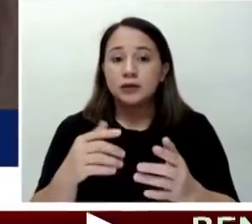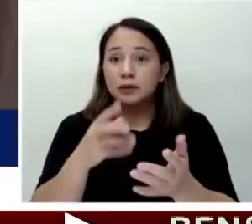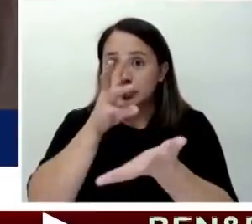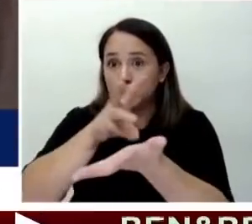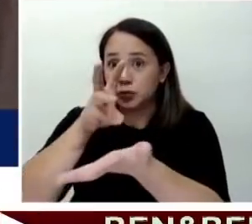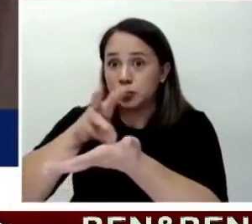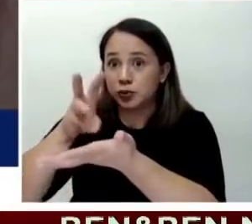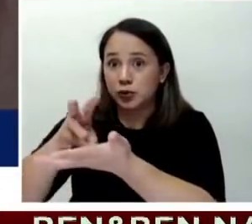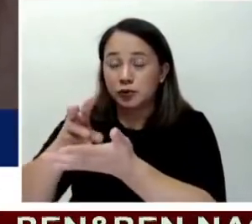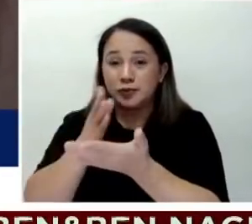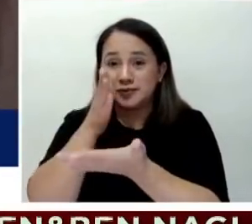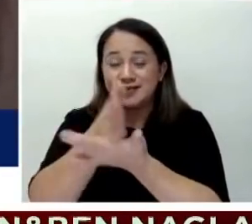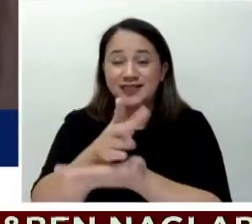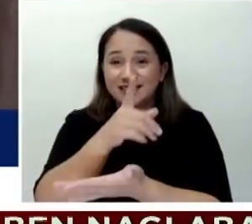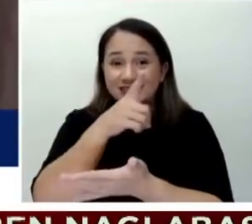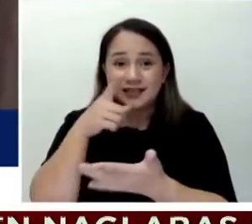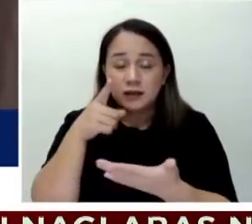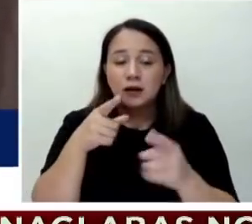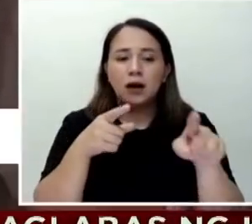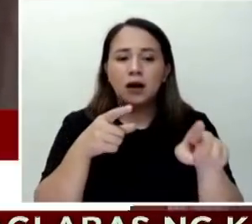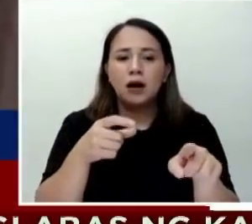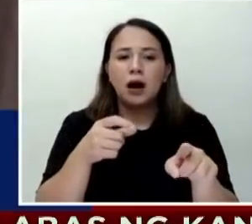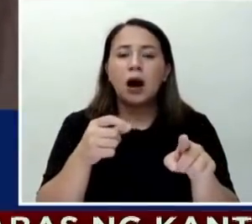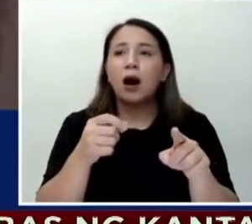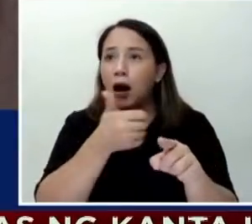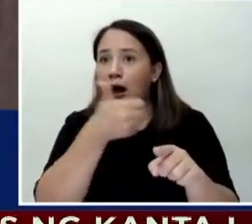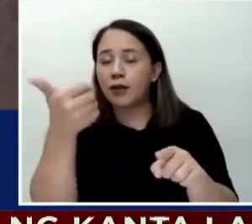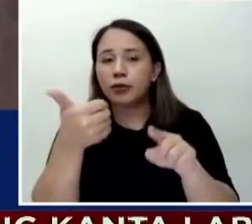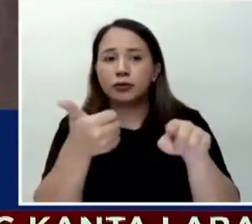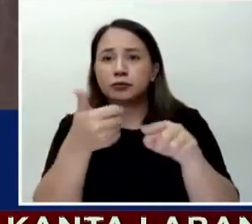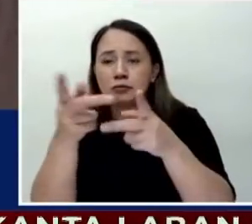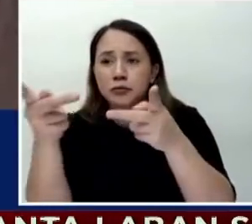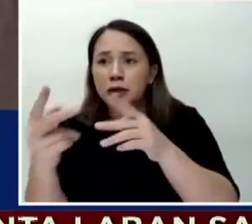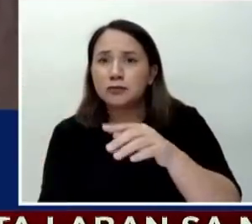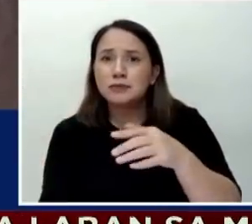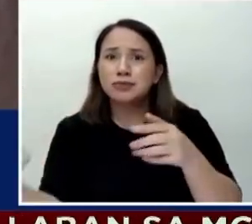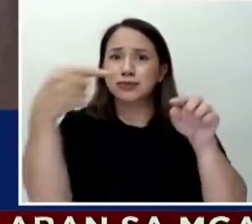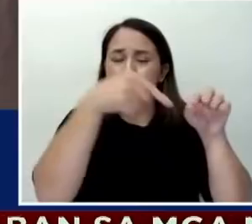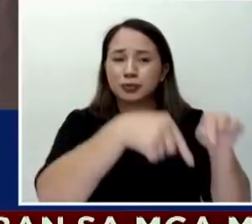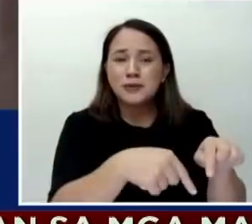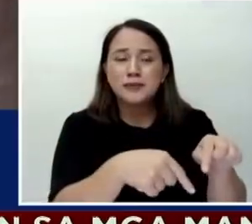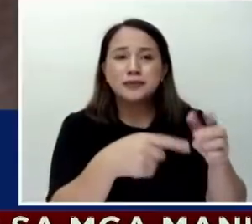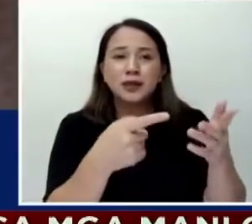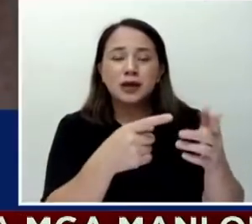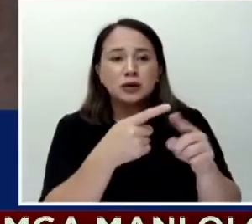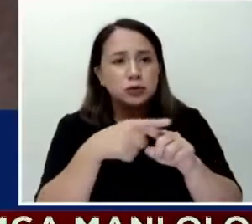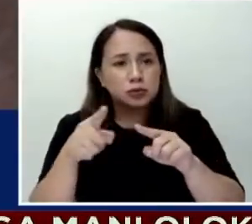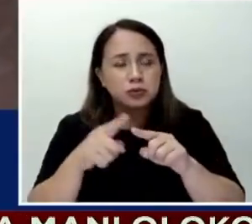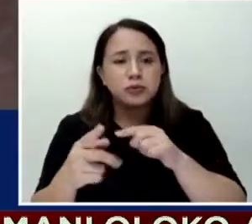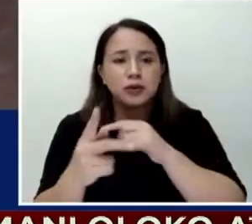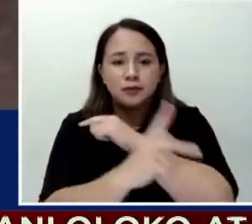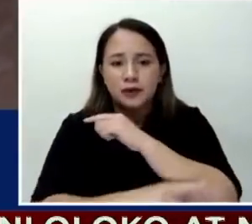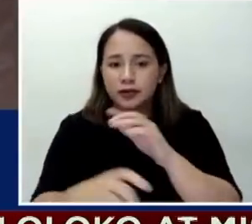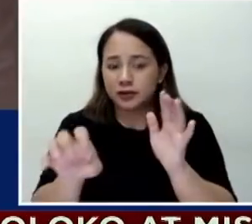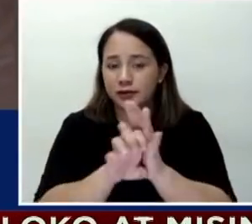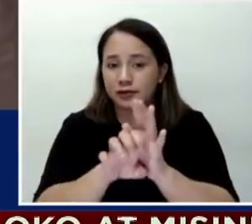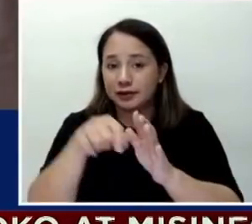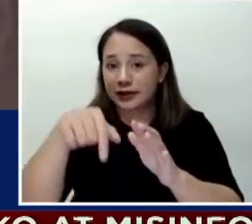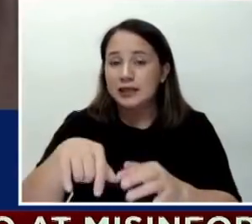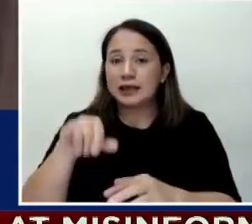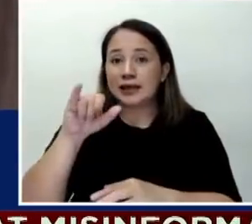VP Lenny, kadalasan na may mga dumarayo na mula sa mga ibang bayan at ibang probinsya, tulad dito sa Iligan